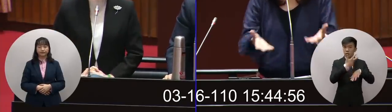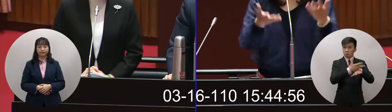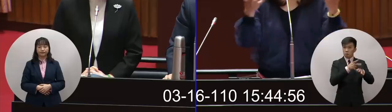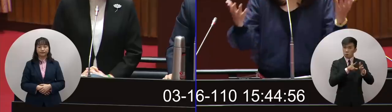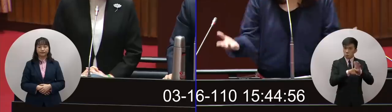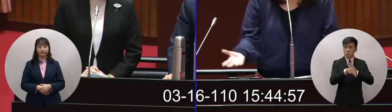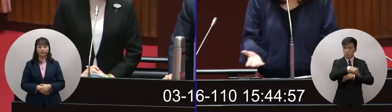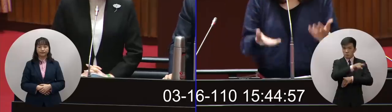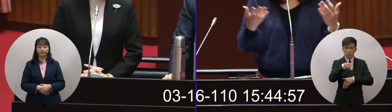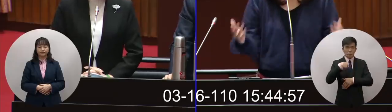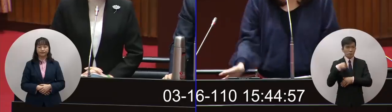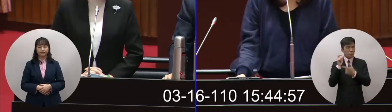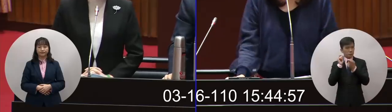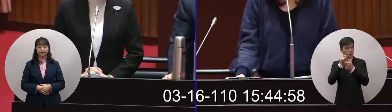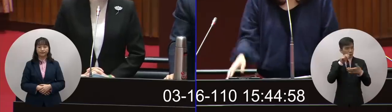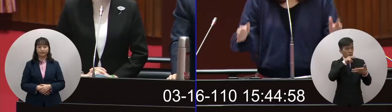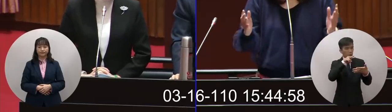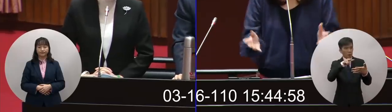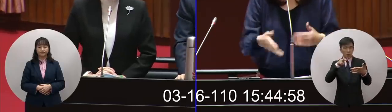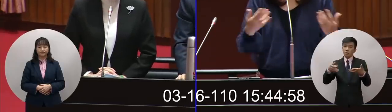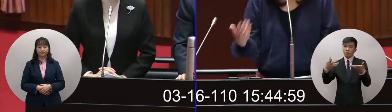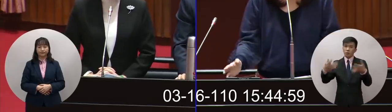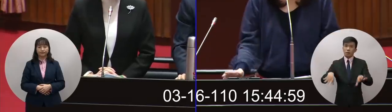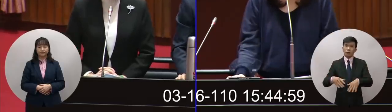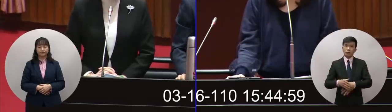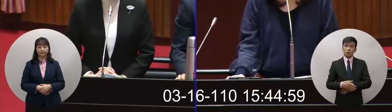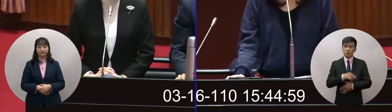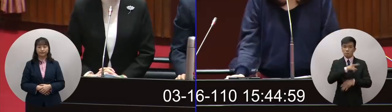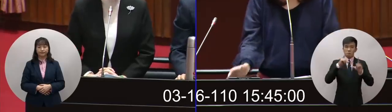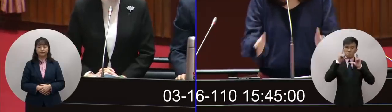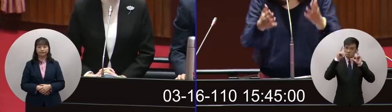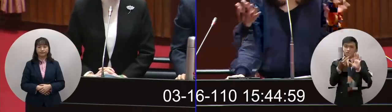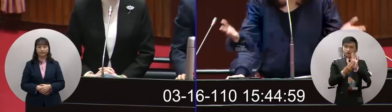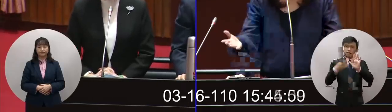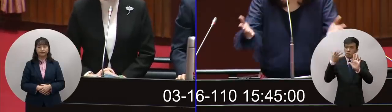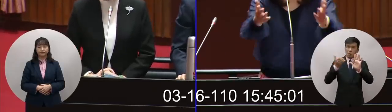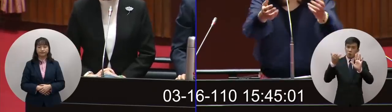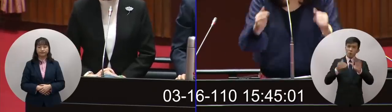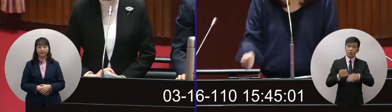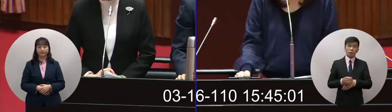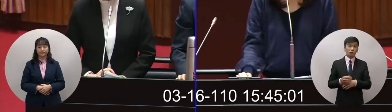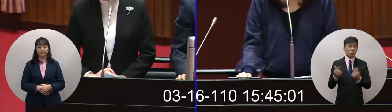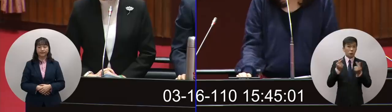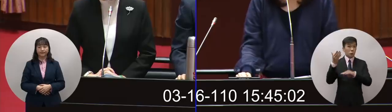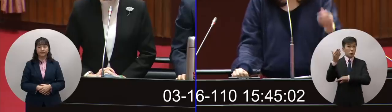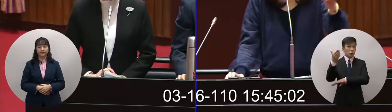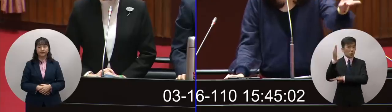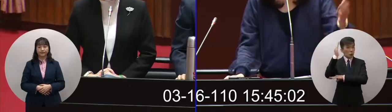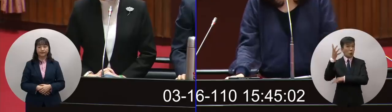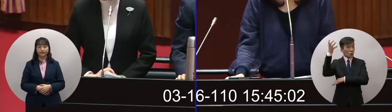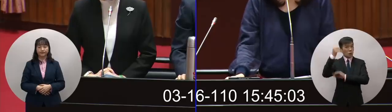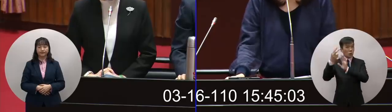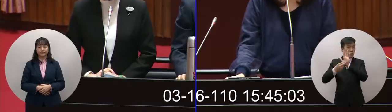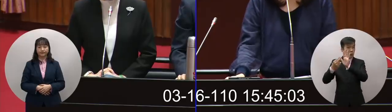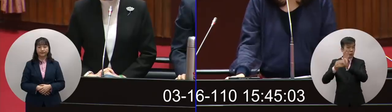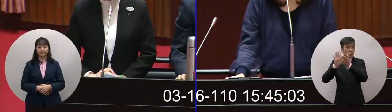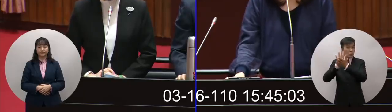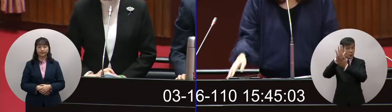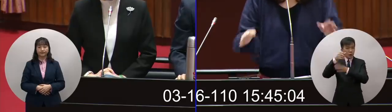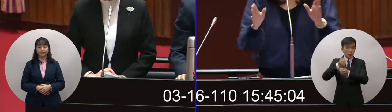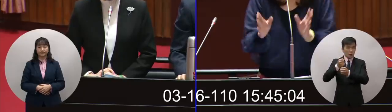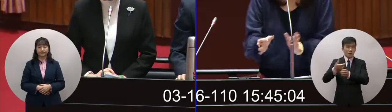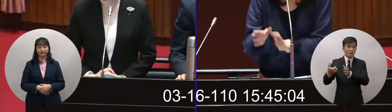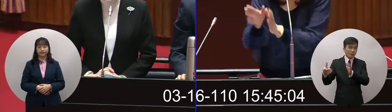近我们看了很多他们的po文出来的讲法。都说并不是像官方所说的哦，后面时间来不及